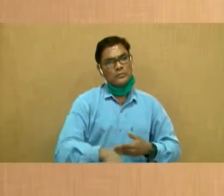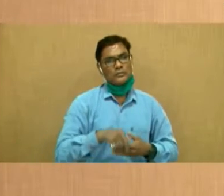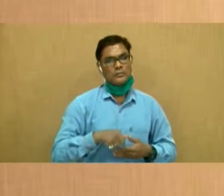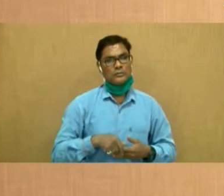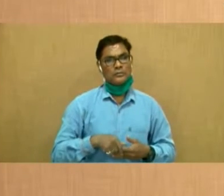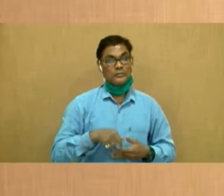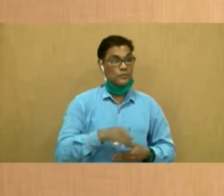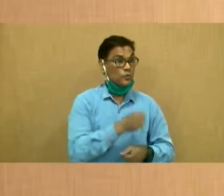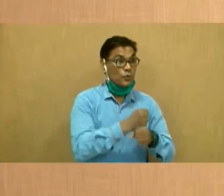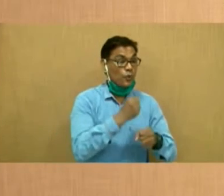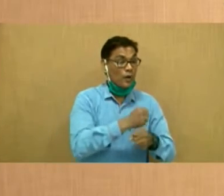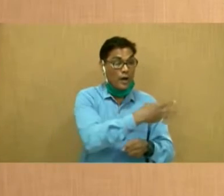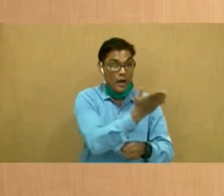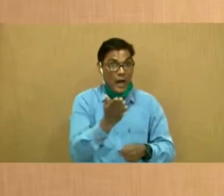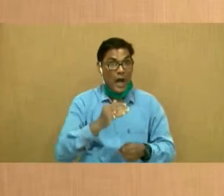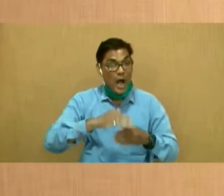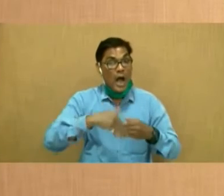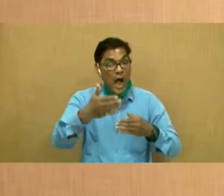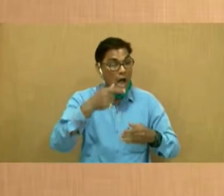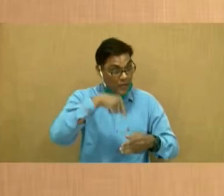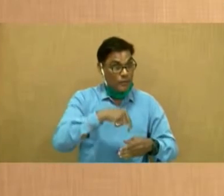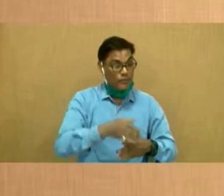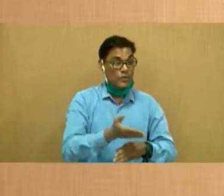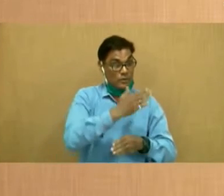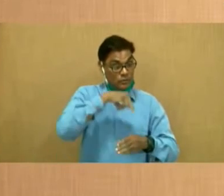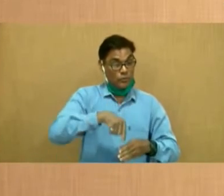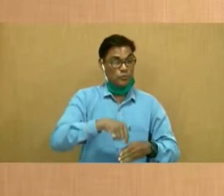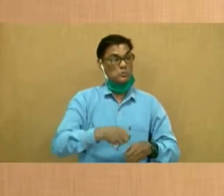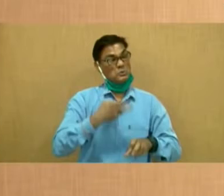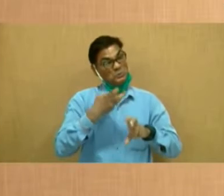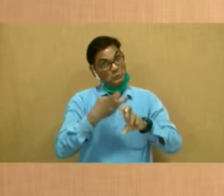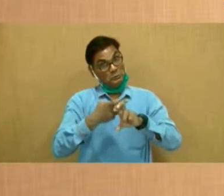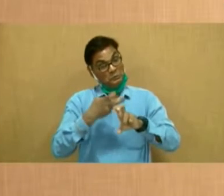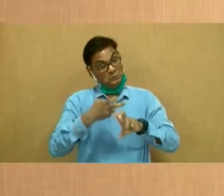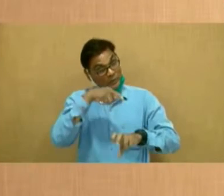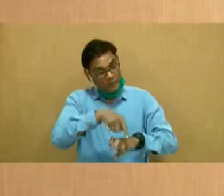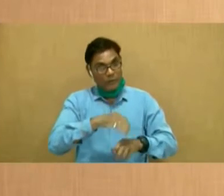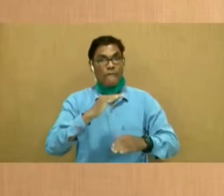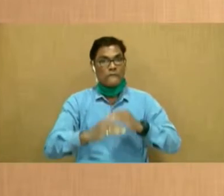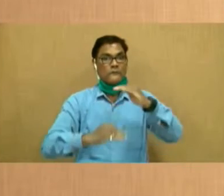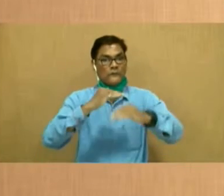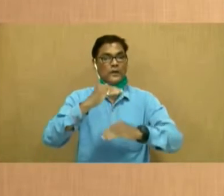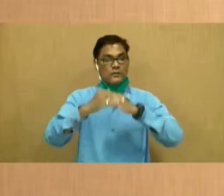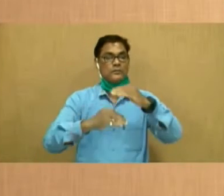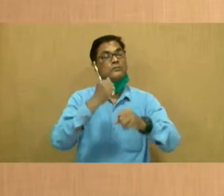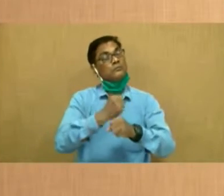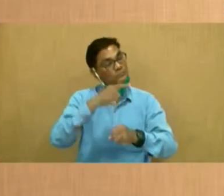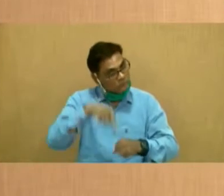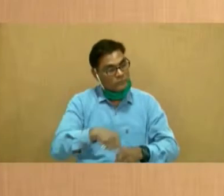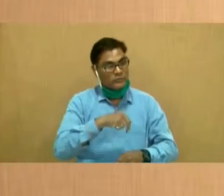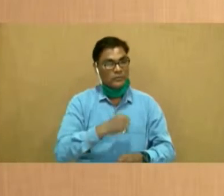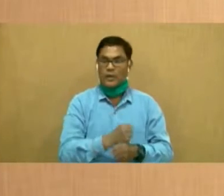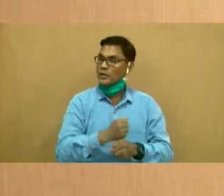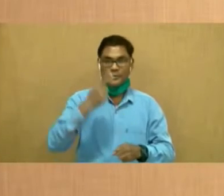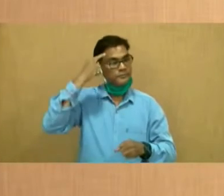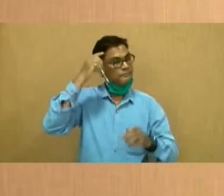ତାହେଲେ ସରକାରଙ୍କୁ ଆଗ ଅପେକ୍ଷା ମଧ୍ୟ କଠୋରତର ପଦକ୍ଷେପ ନେବାକୁ ହିଁ ପଡ଼ିବ,